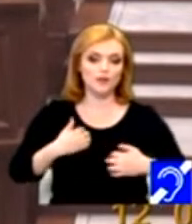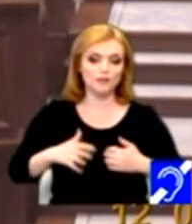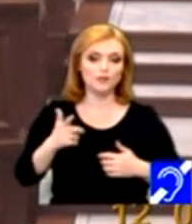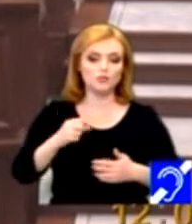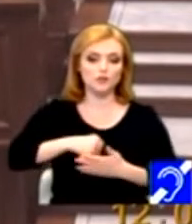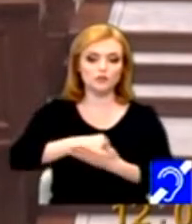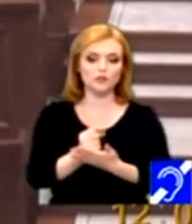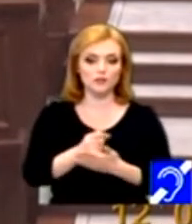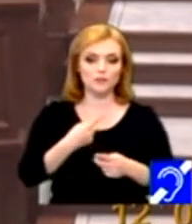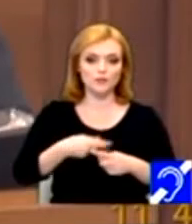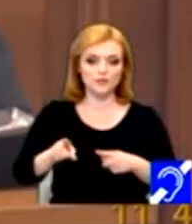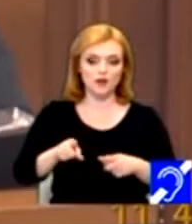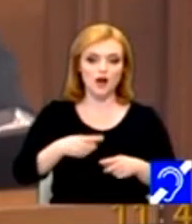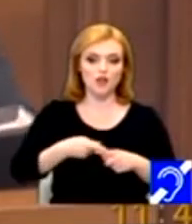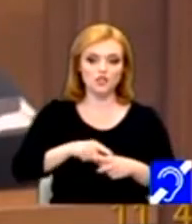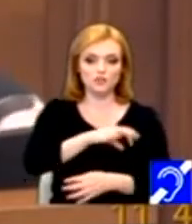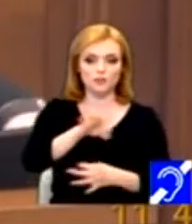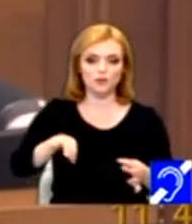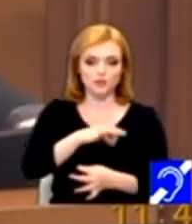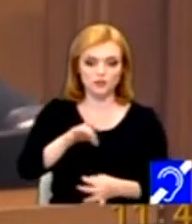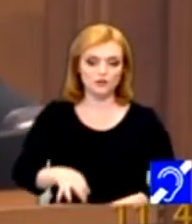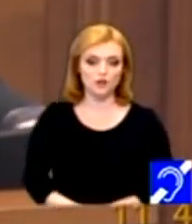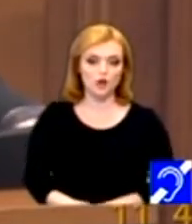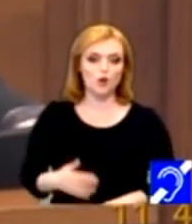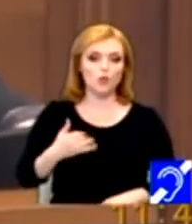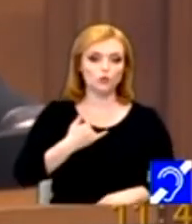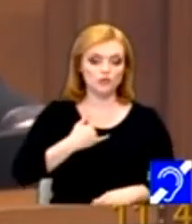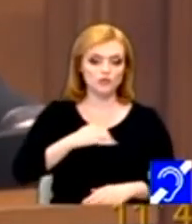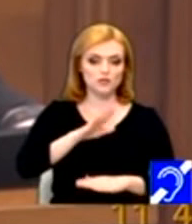prin procedură parlamentară. Noi am avut un blocaj